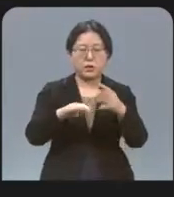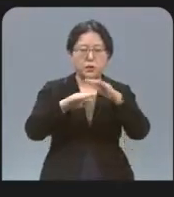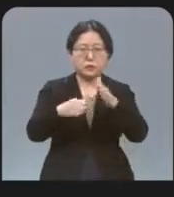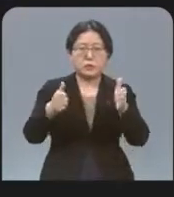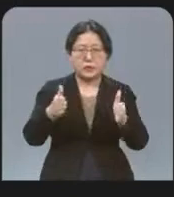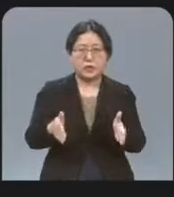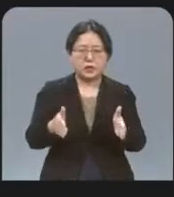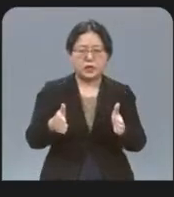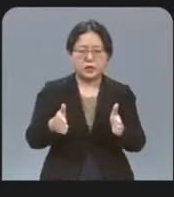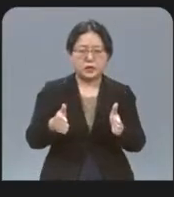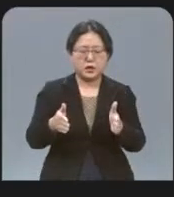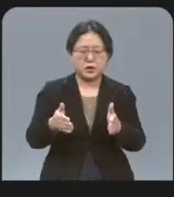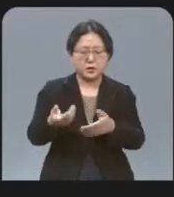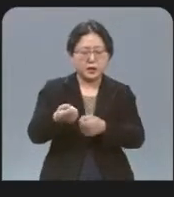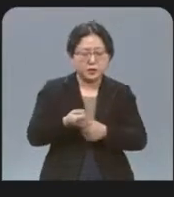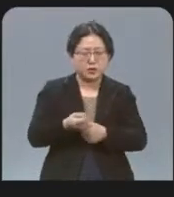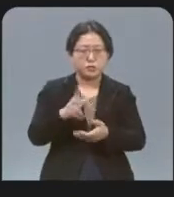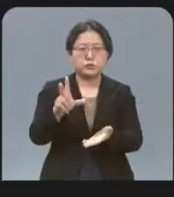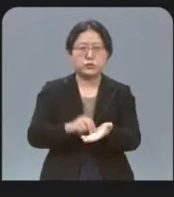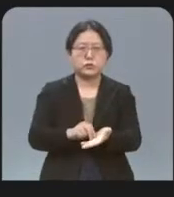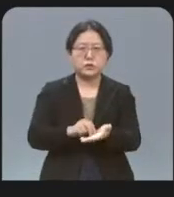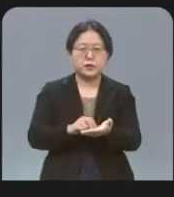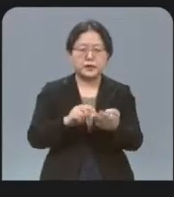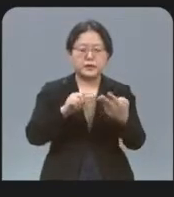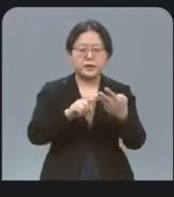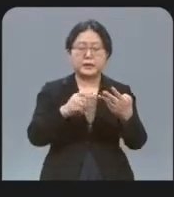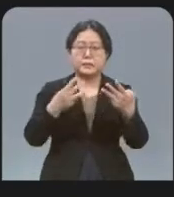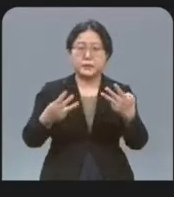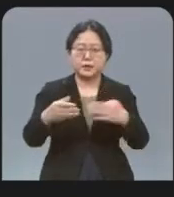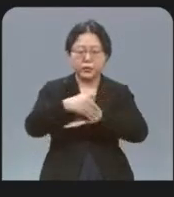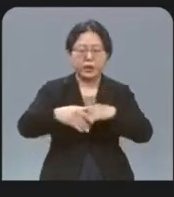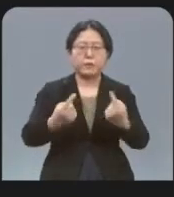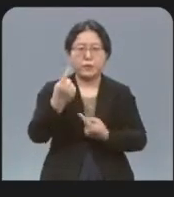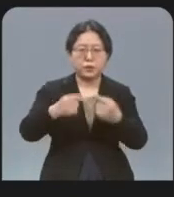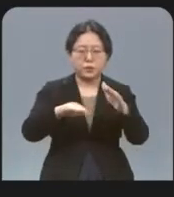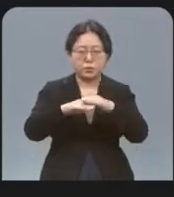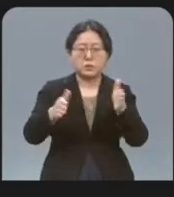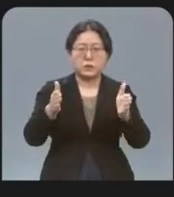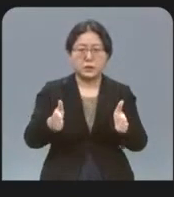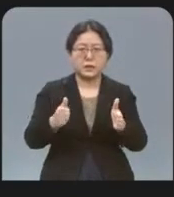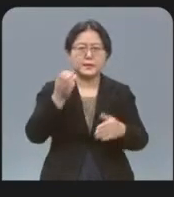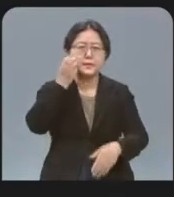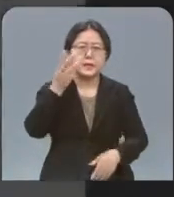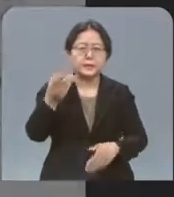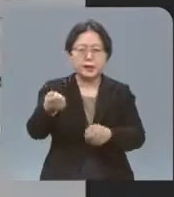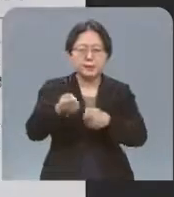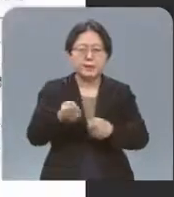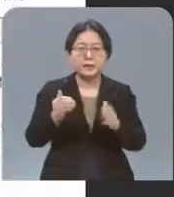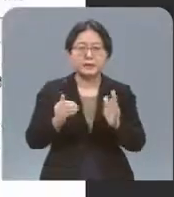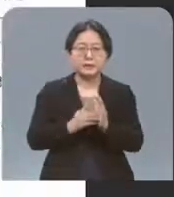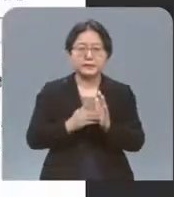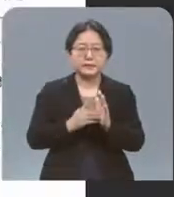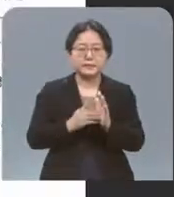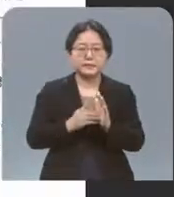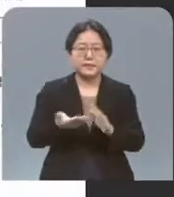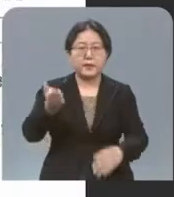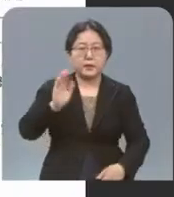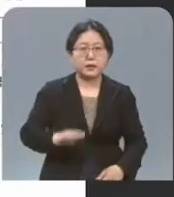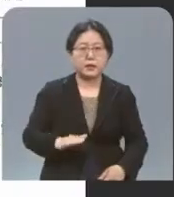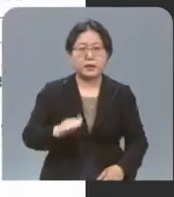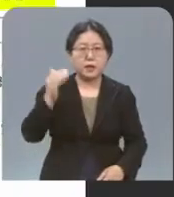부추기는 경영 문화, 실제 한빛 3, 4호기는 계획보다 공사 기간이 3개월 단축됐습니다.